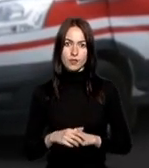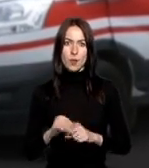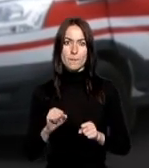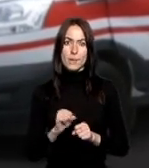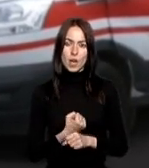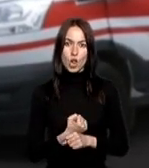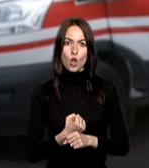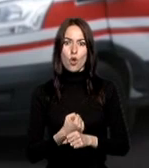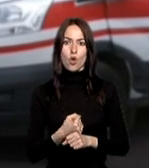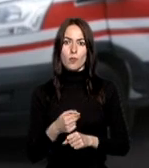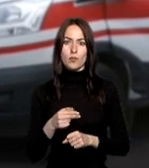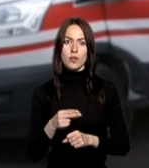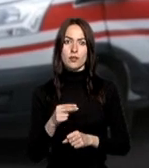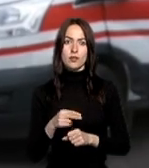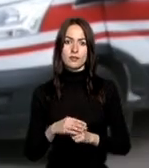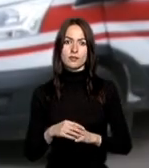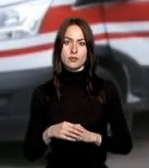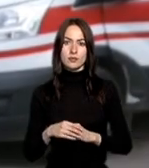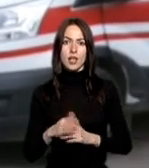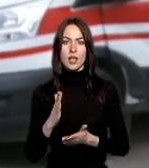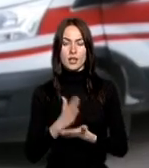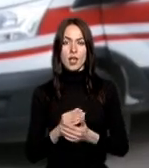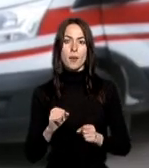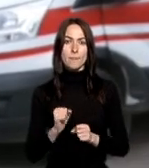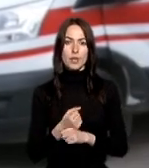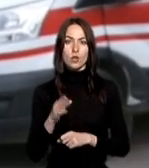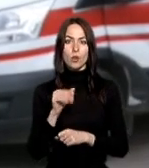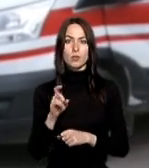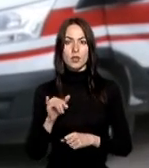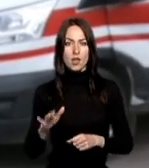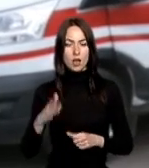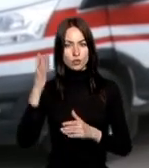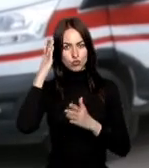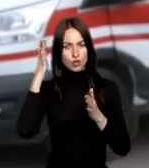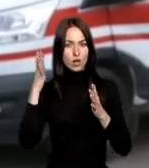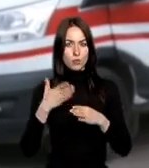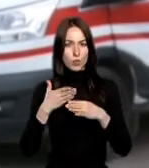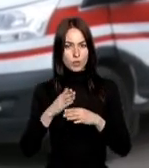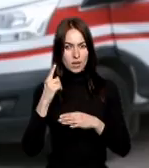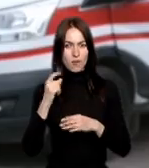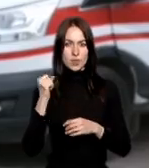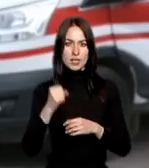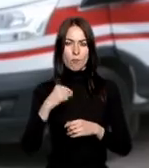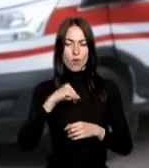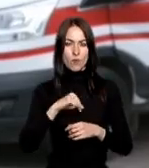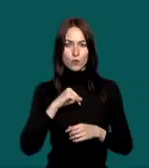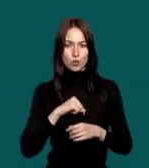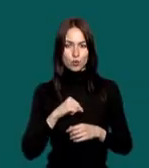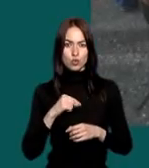переломи кісток. Є перелом тазу, черепно-мозкові травми, забої внутрішніх органів.